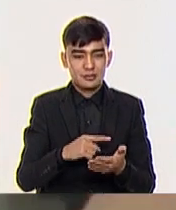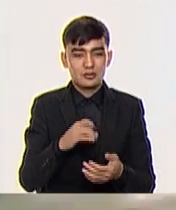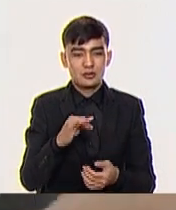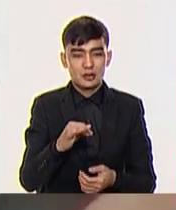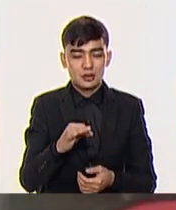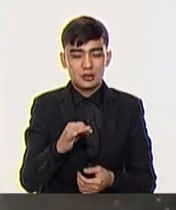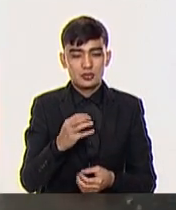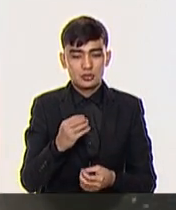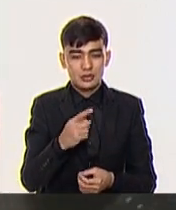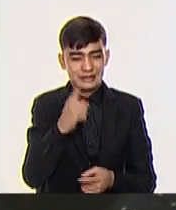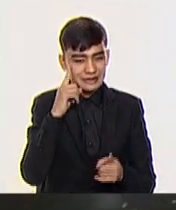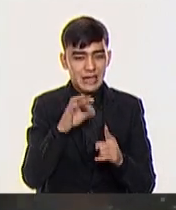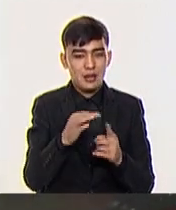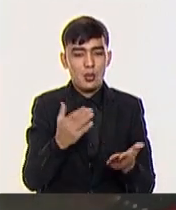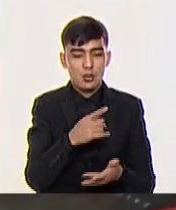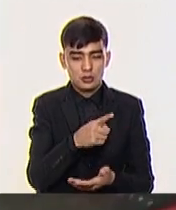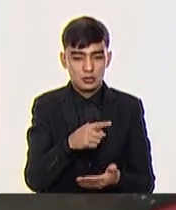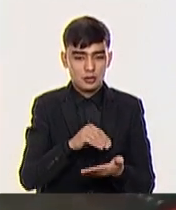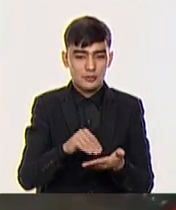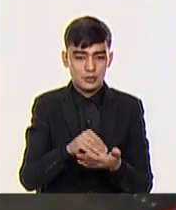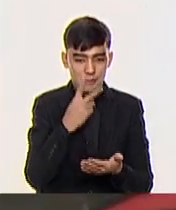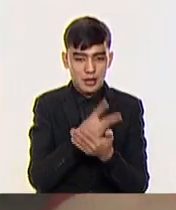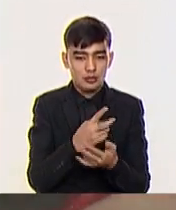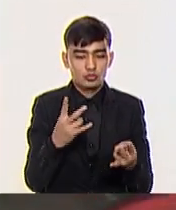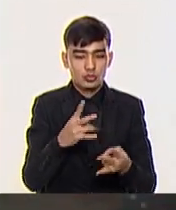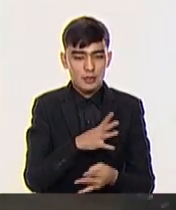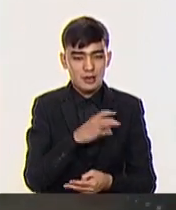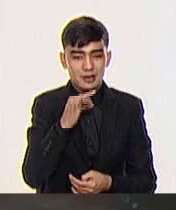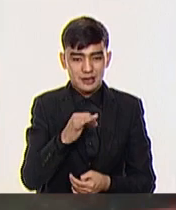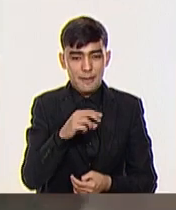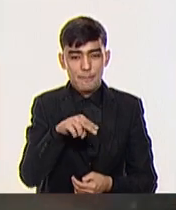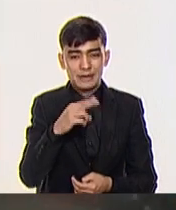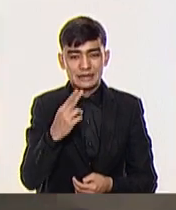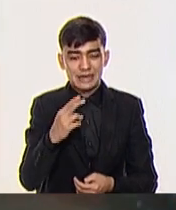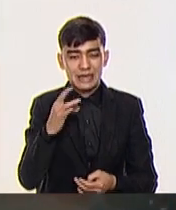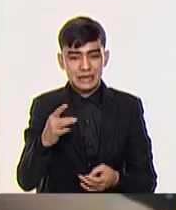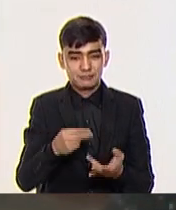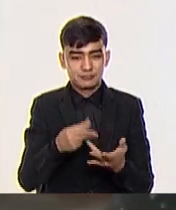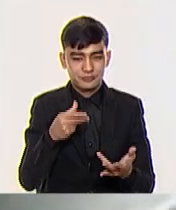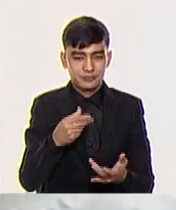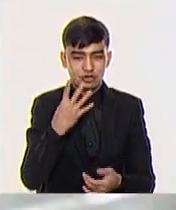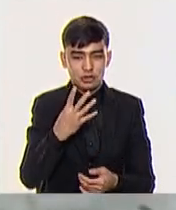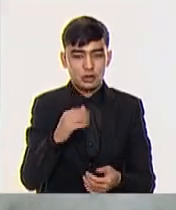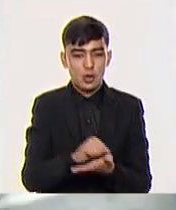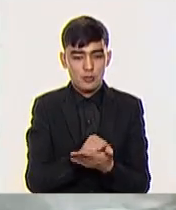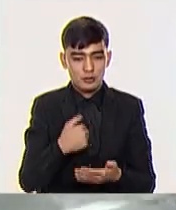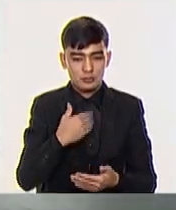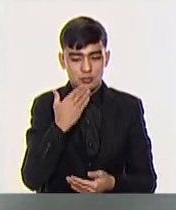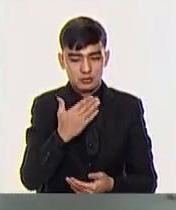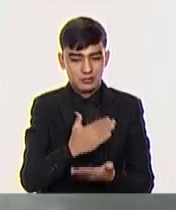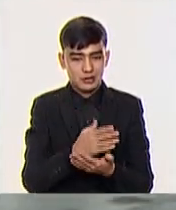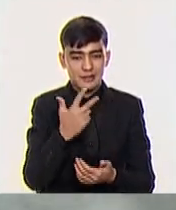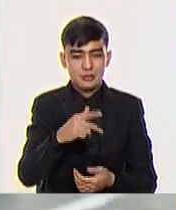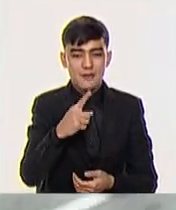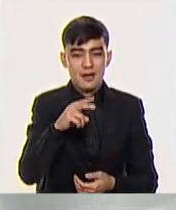говорю? И с какой целью вы пришли? Вы должны были показать мне. И плюс ПЦР. Мы четыре документа просим.